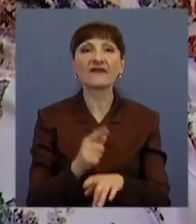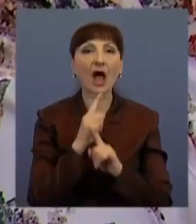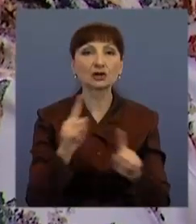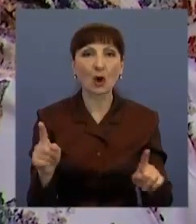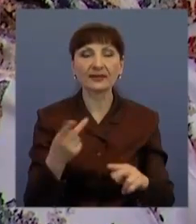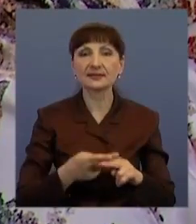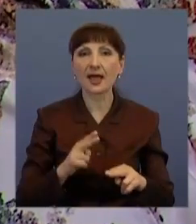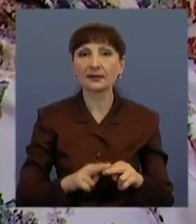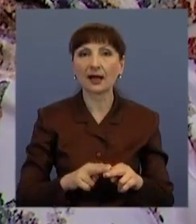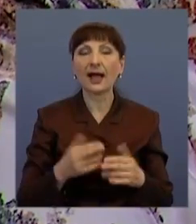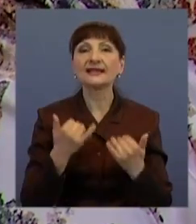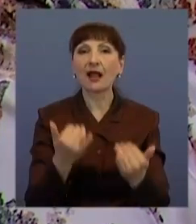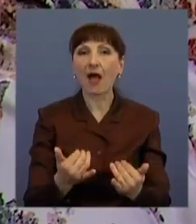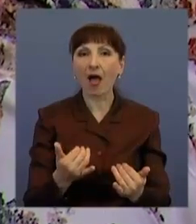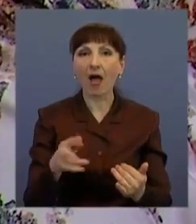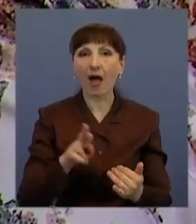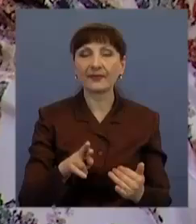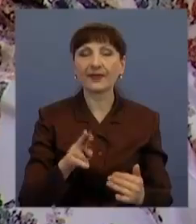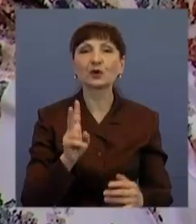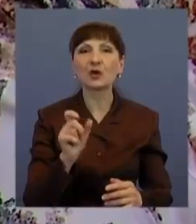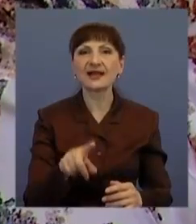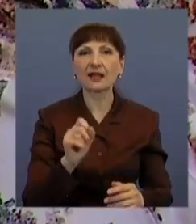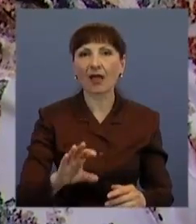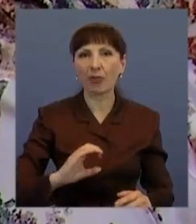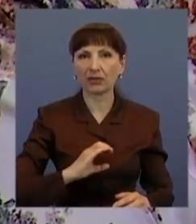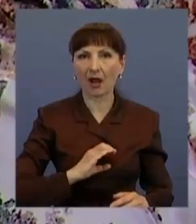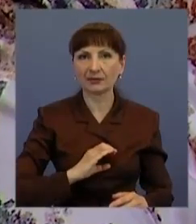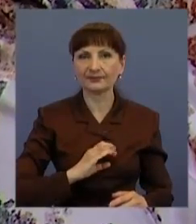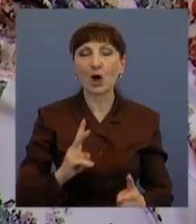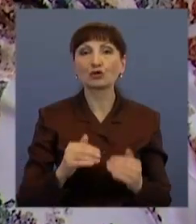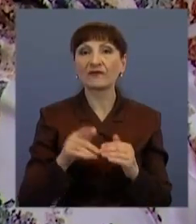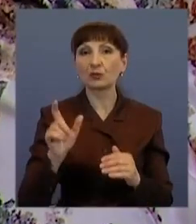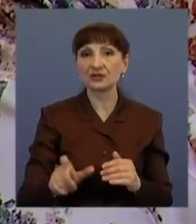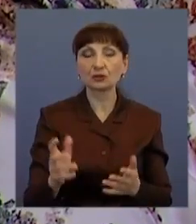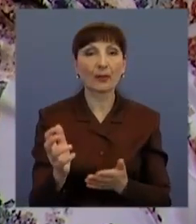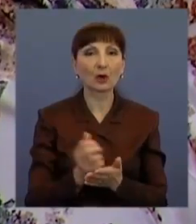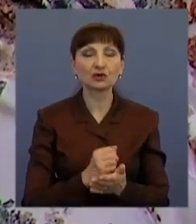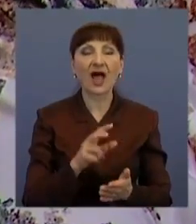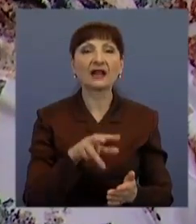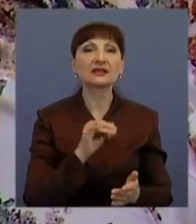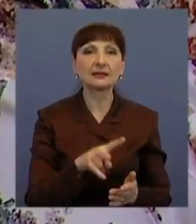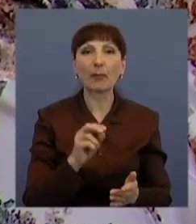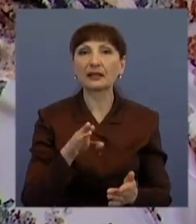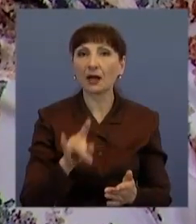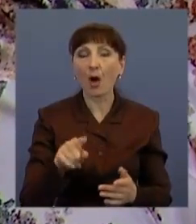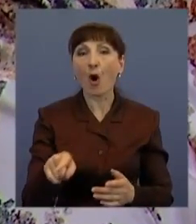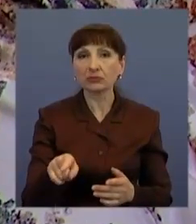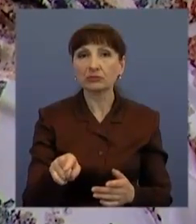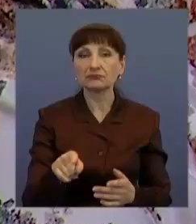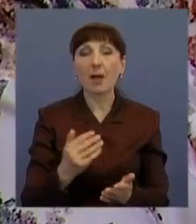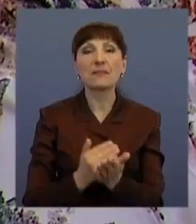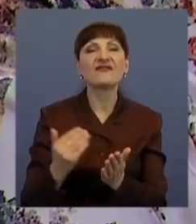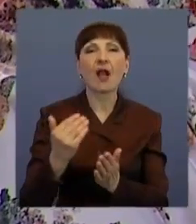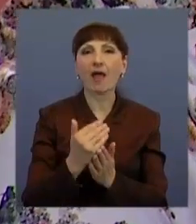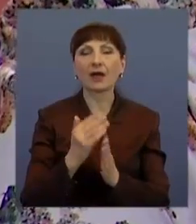это именно для алтынбельгийцев. То есть тот выпускник, который получил алтынбельгу, он и привилегия